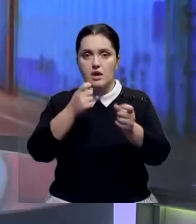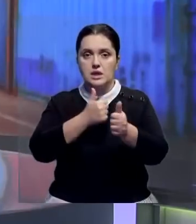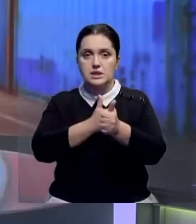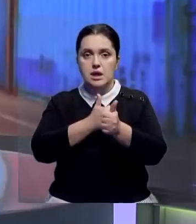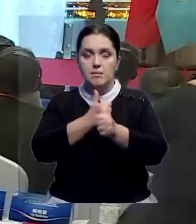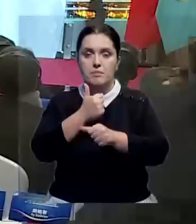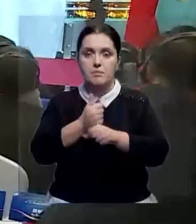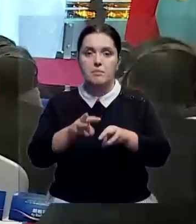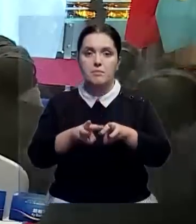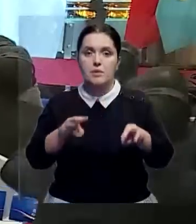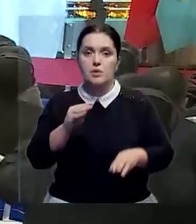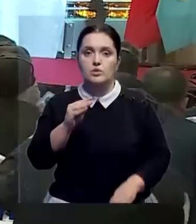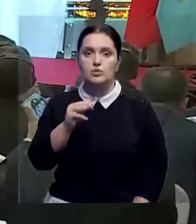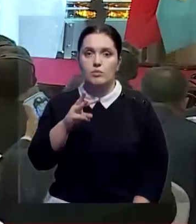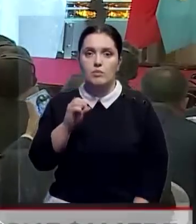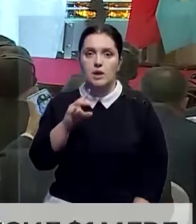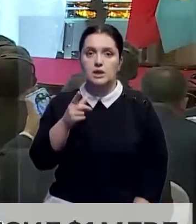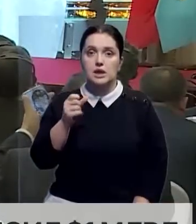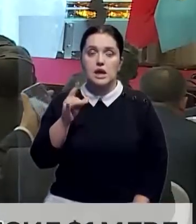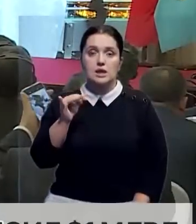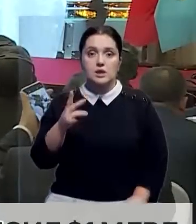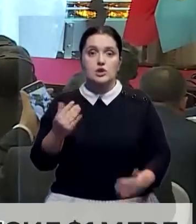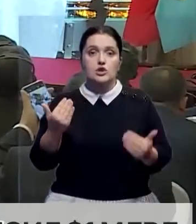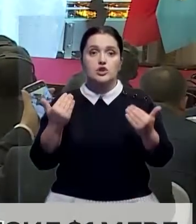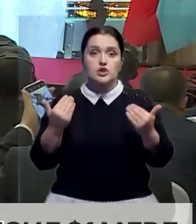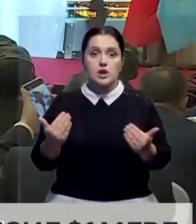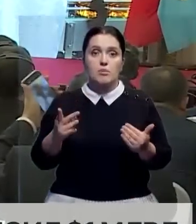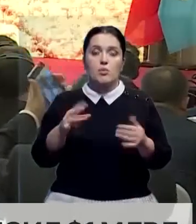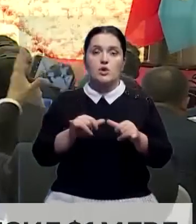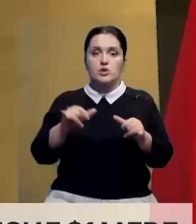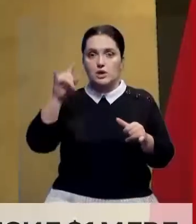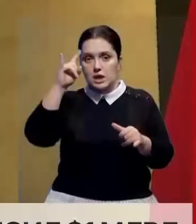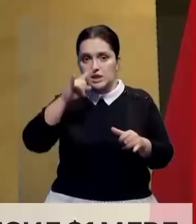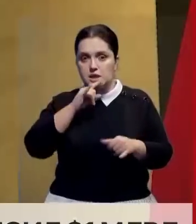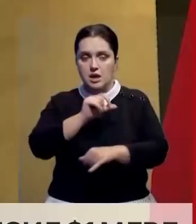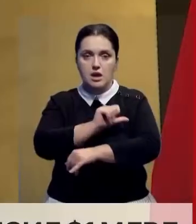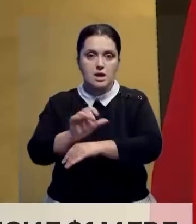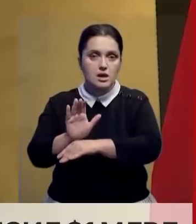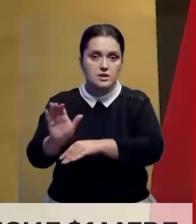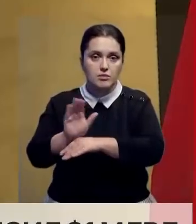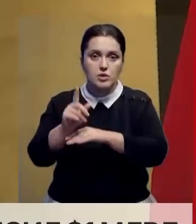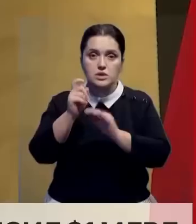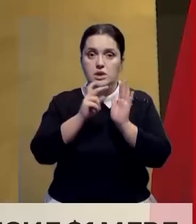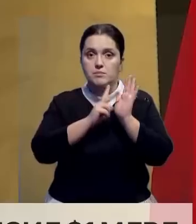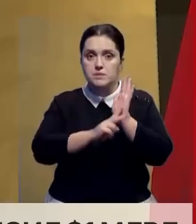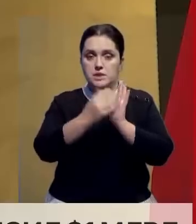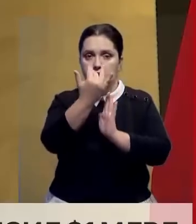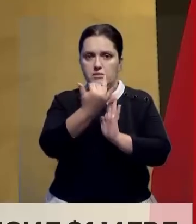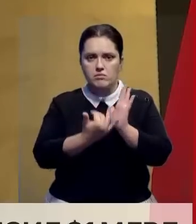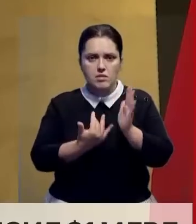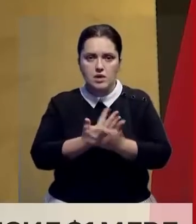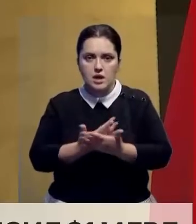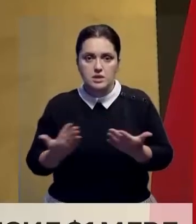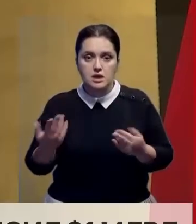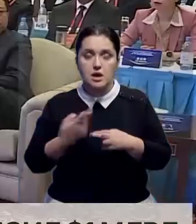заместитель премьер-министра Серик Жумангарин. Он отметил, сейчас есть потенциал по наращиванию казахстанского экспорта по 170